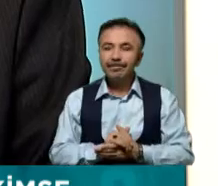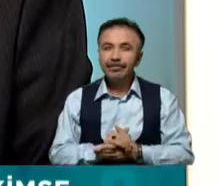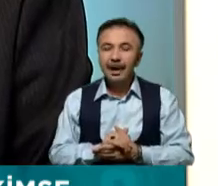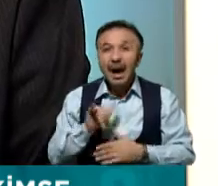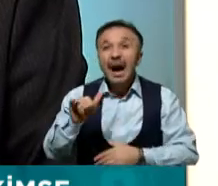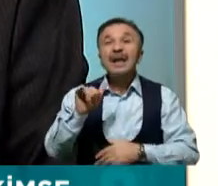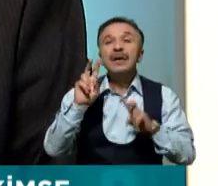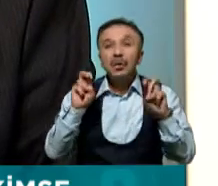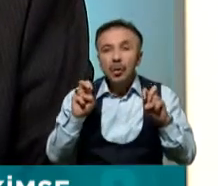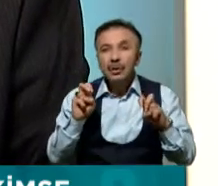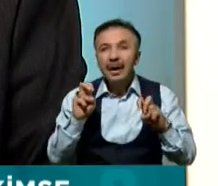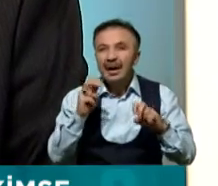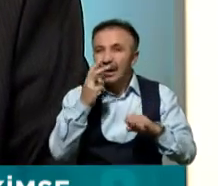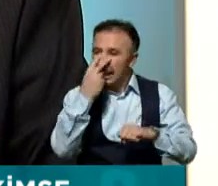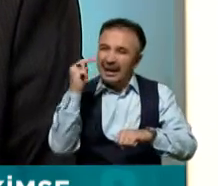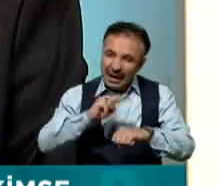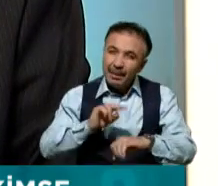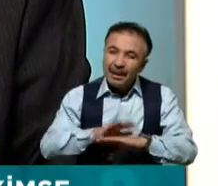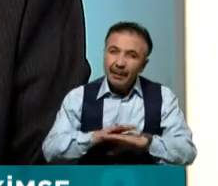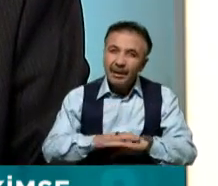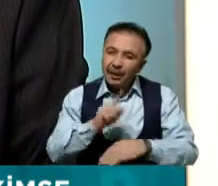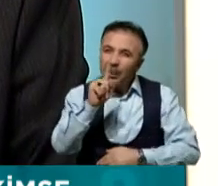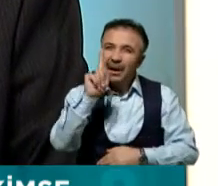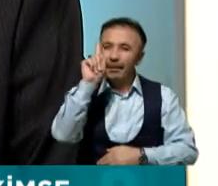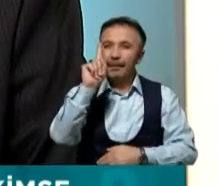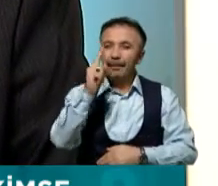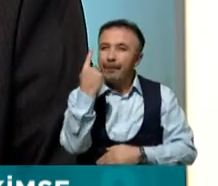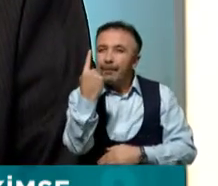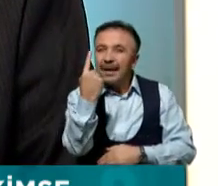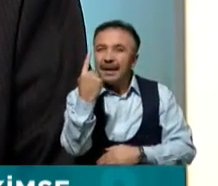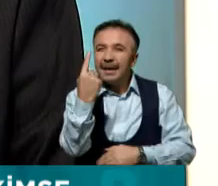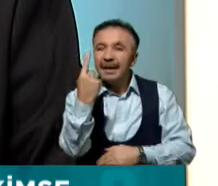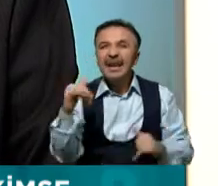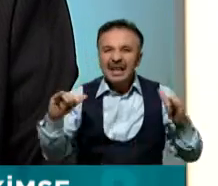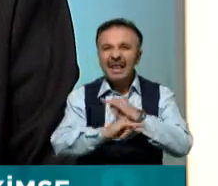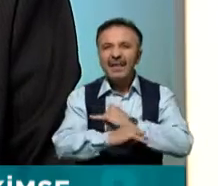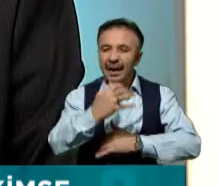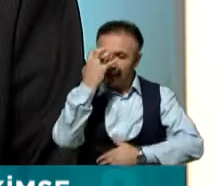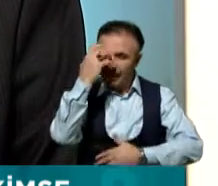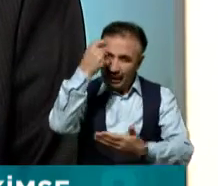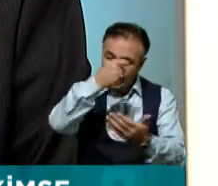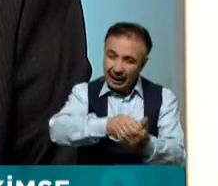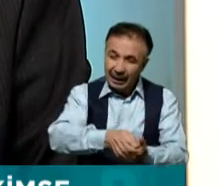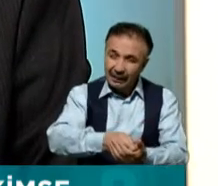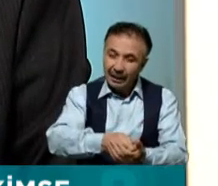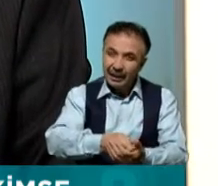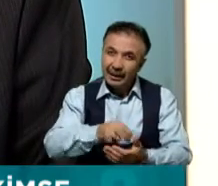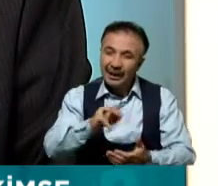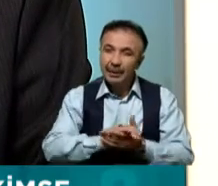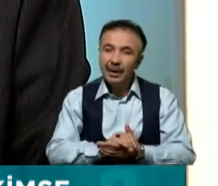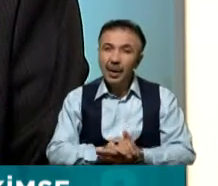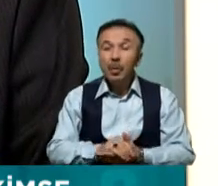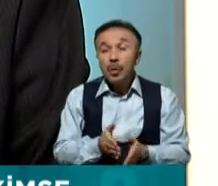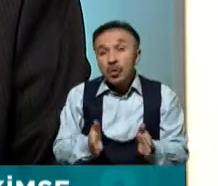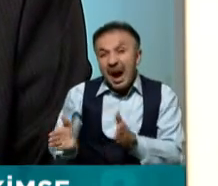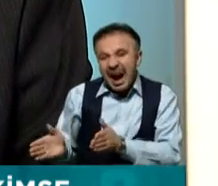konuda yemin yapılırsa bunlara bir kefaret yeterli diyen alimler olduğu gibi ama buna ayrı